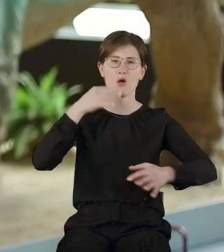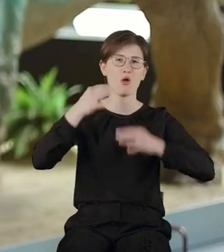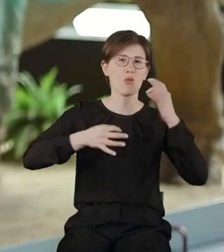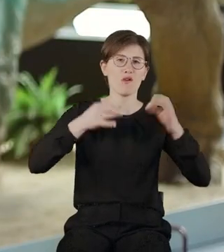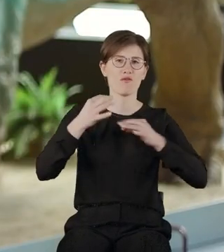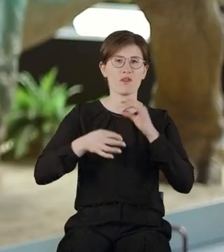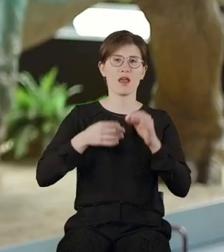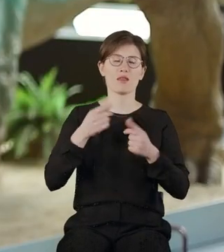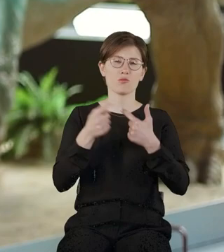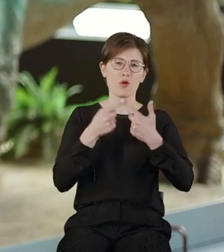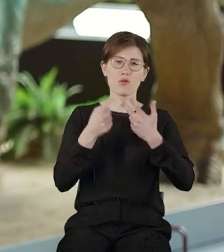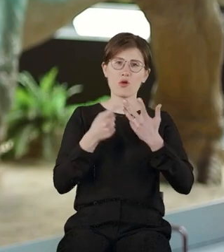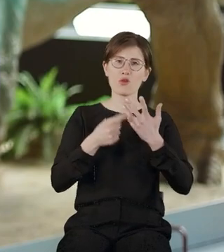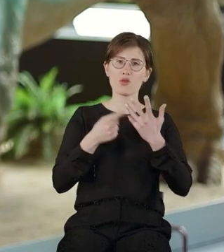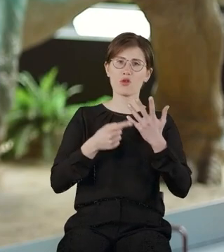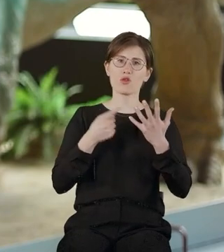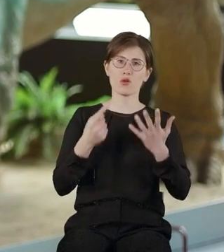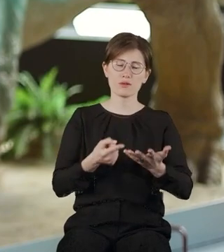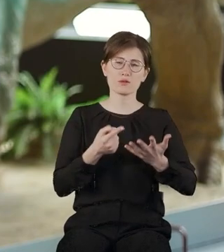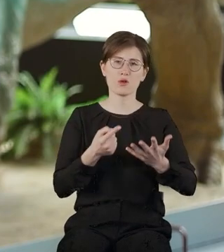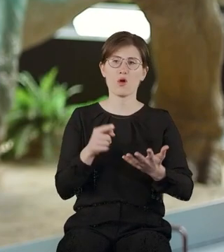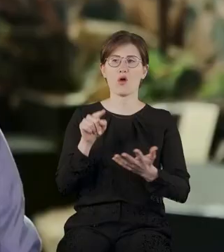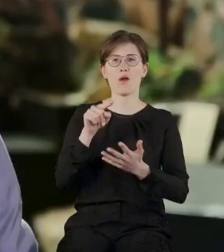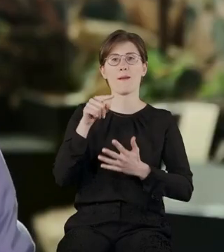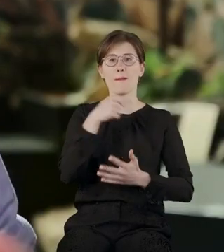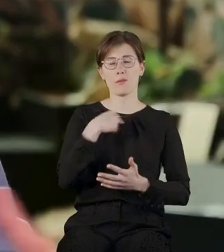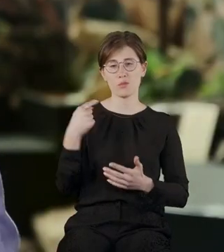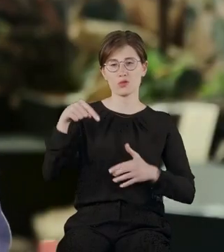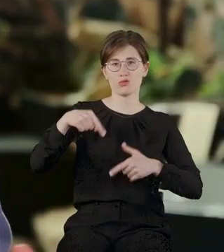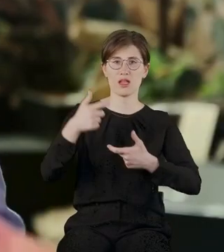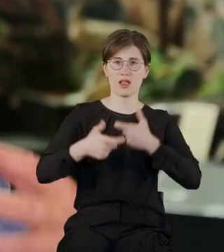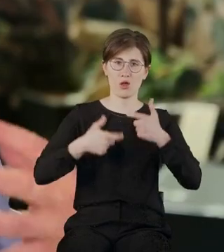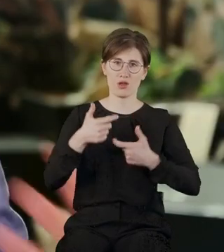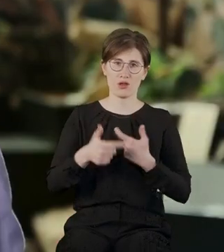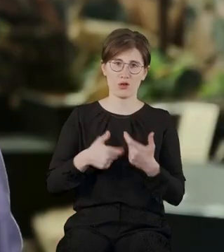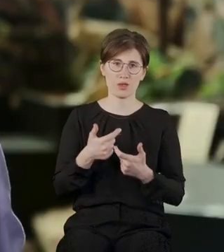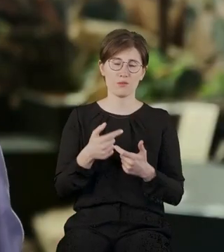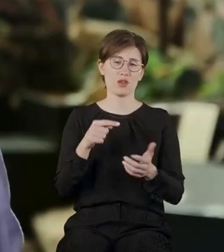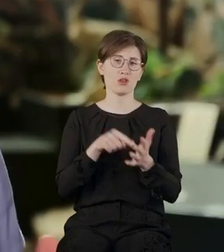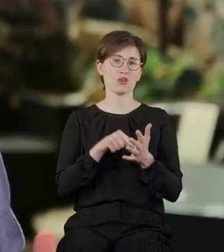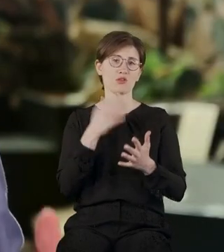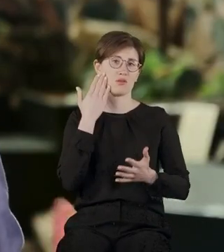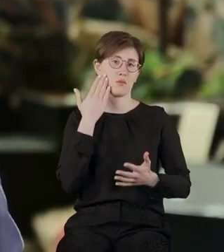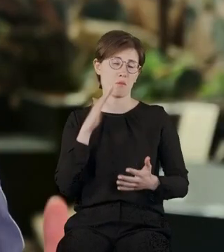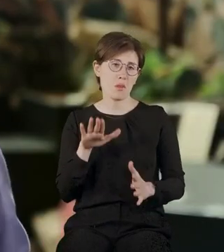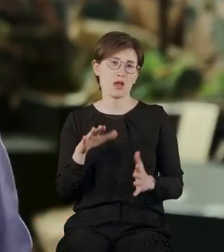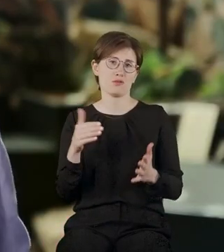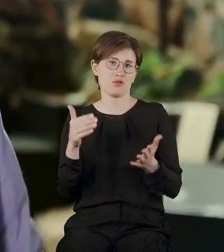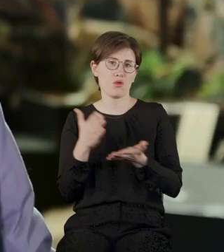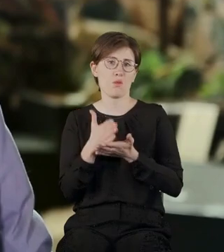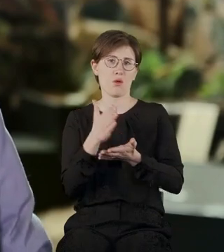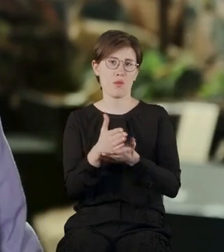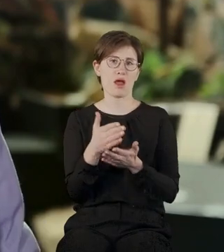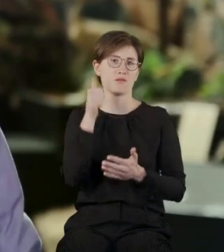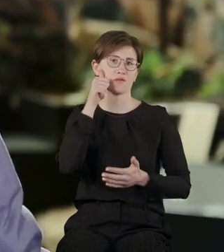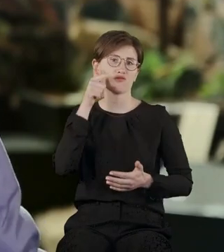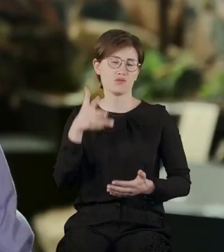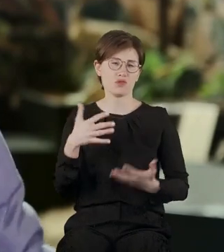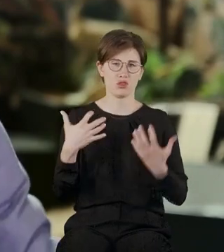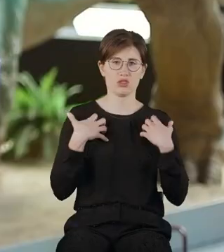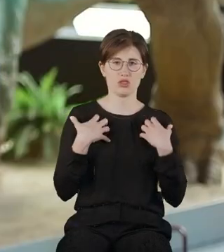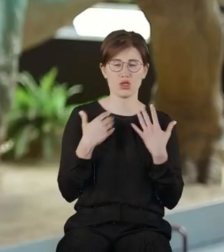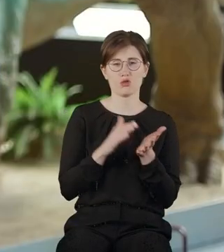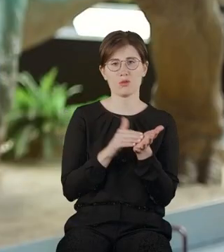aspektach nauki, którymi się zajmujemy, a które są też bardzo przydatne w codziennym życiu, jak